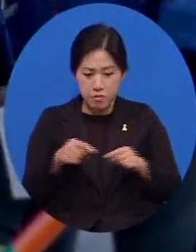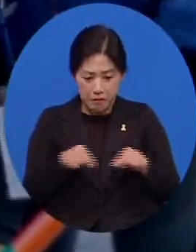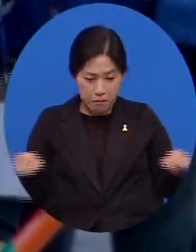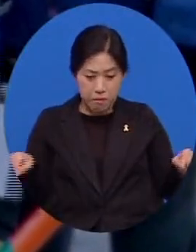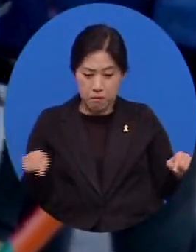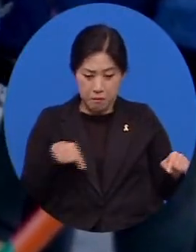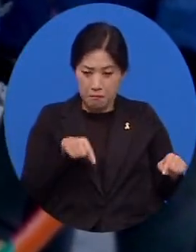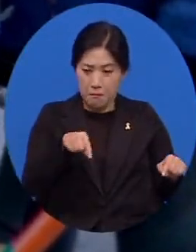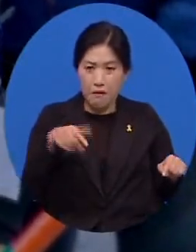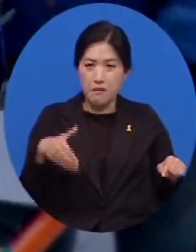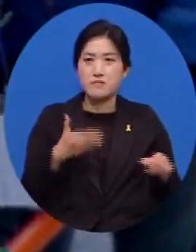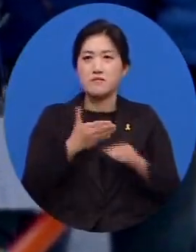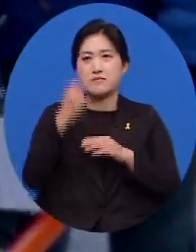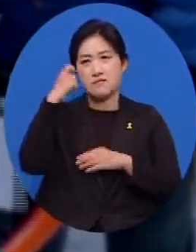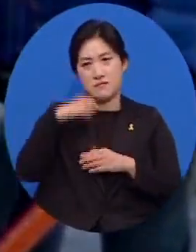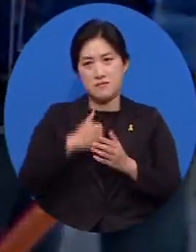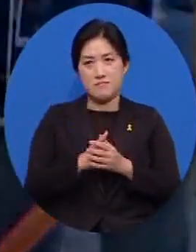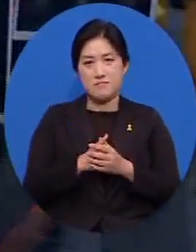그래도 알지?